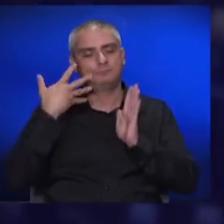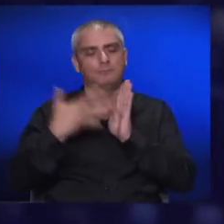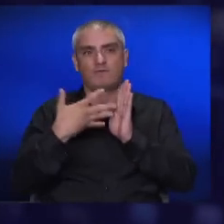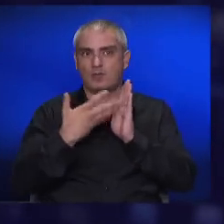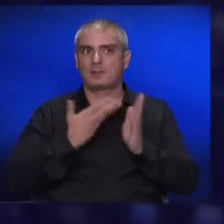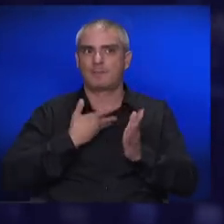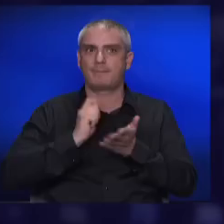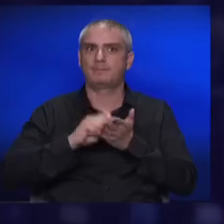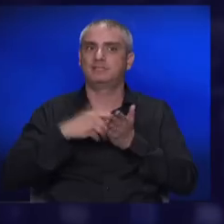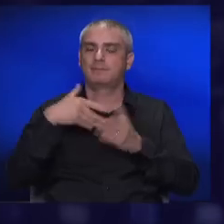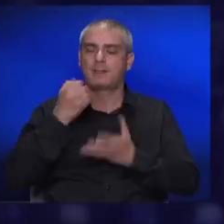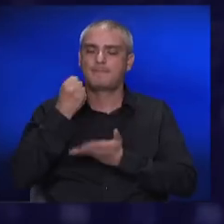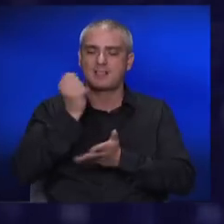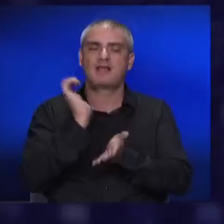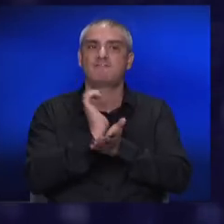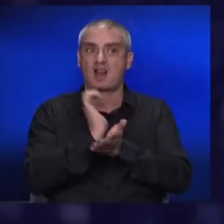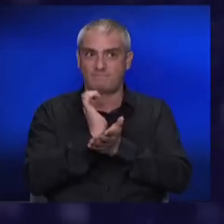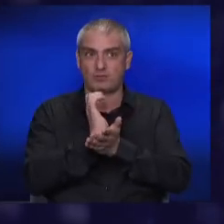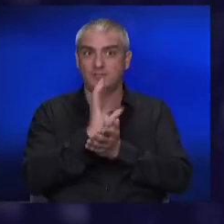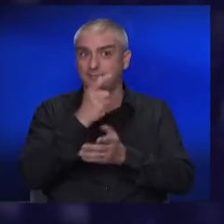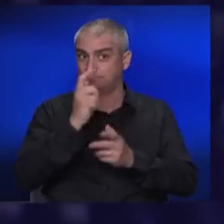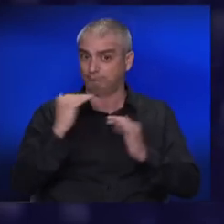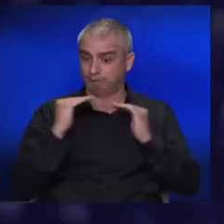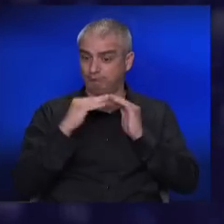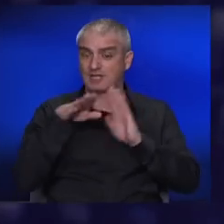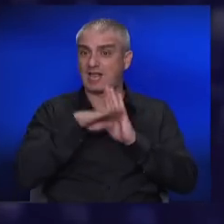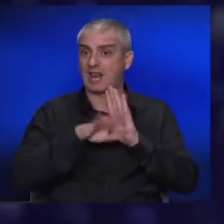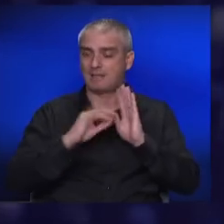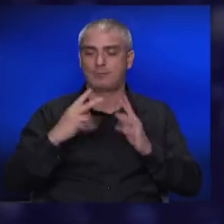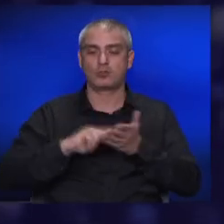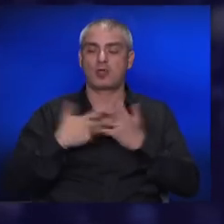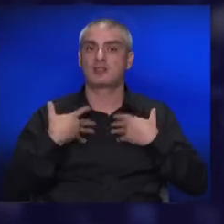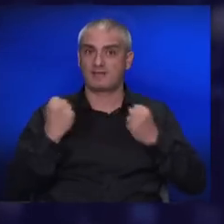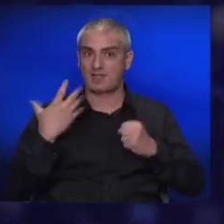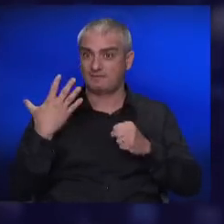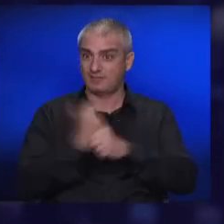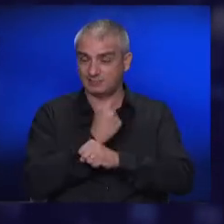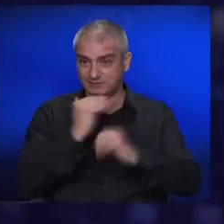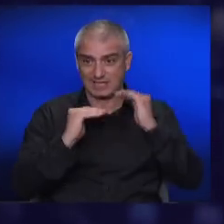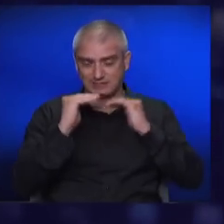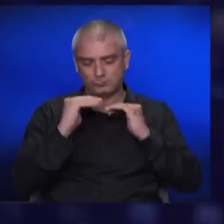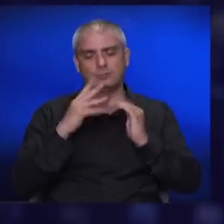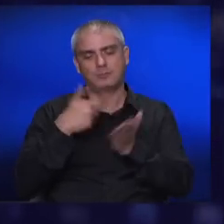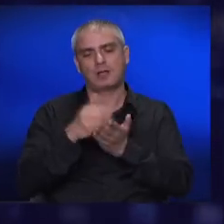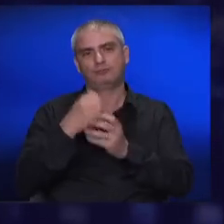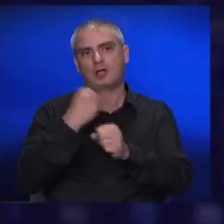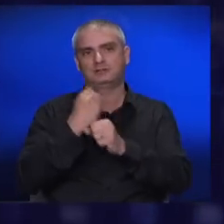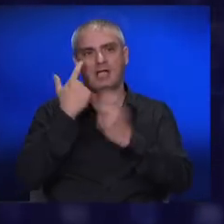מענקים והלוואות. במידה והרשות תעמוד בכלל לידי תוכנית ההבראה ותצליח להגיע לאיזון תקציבי, ייבחן המשך העסקת החשב המלווה.